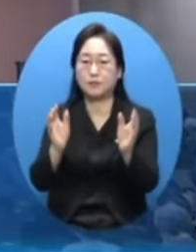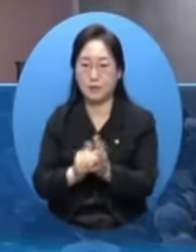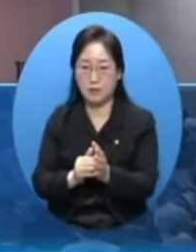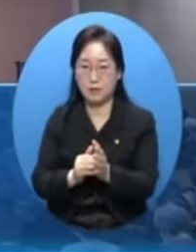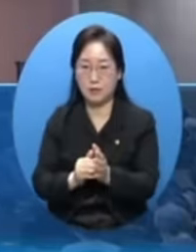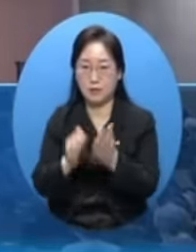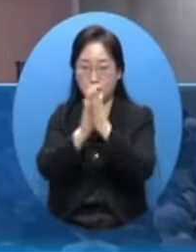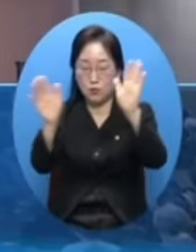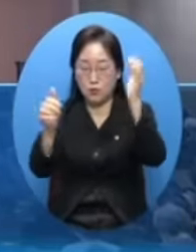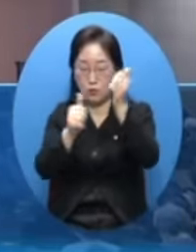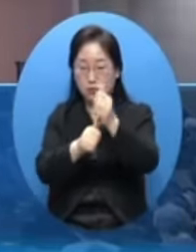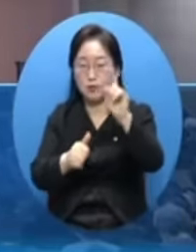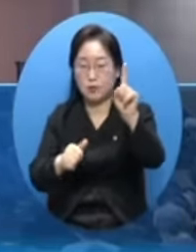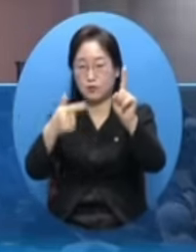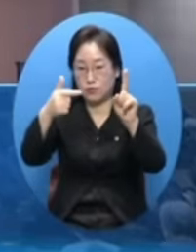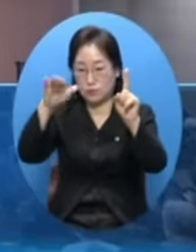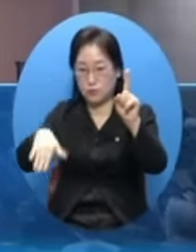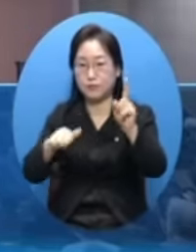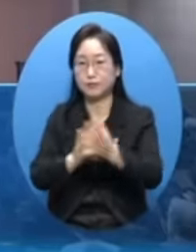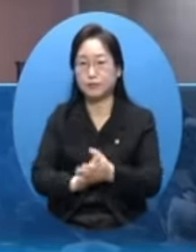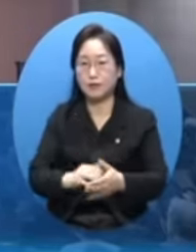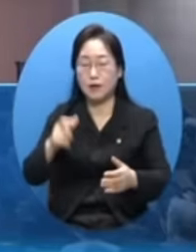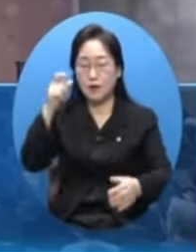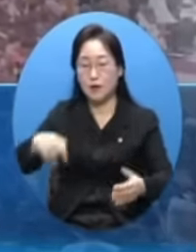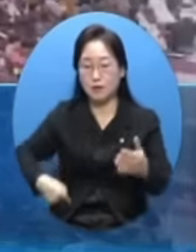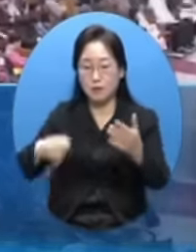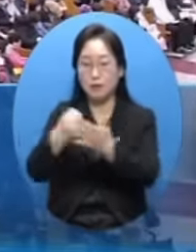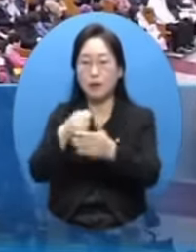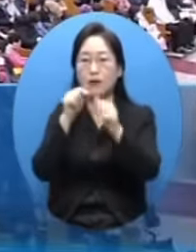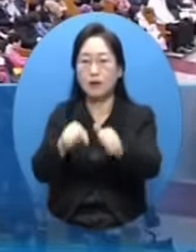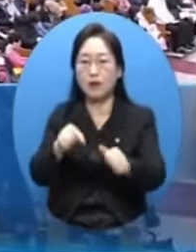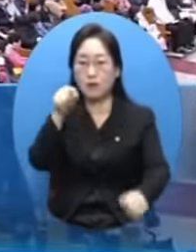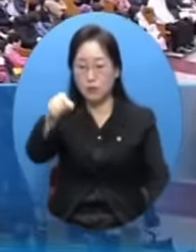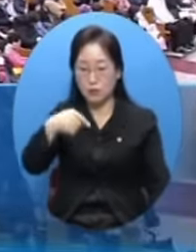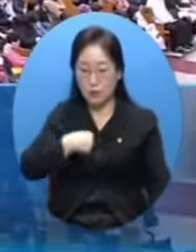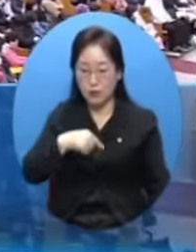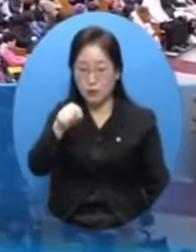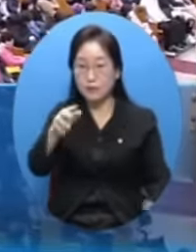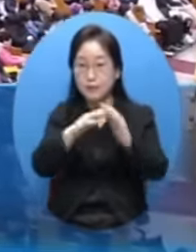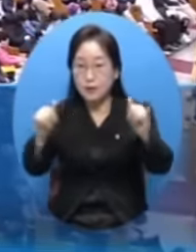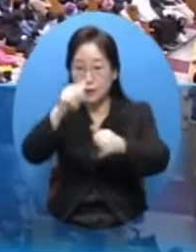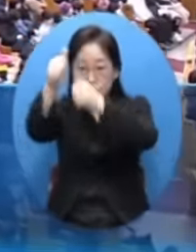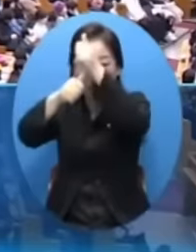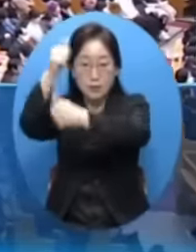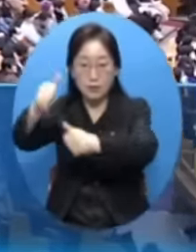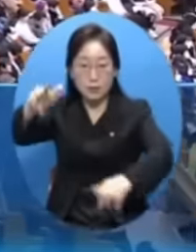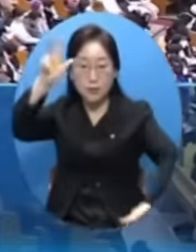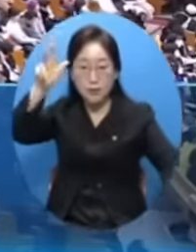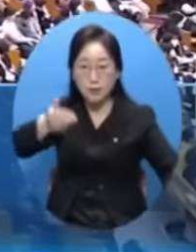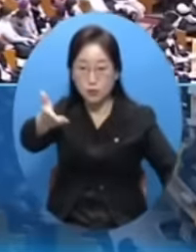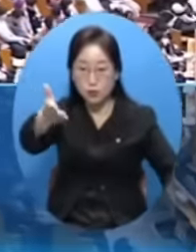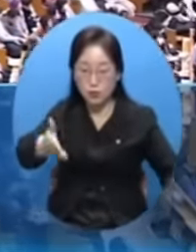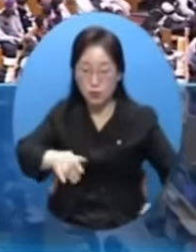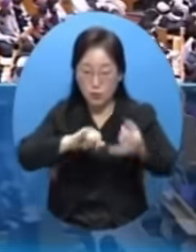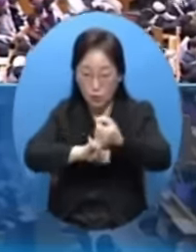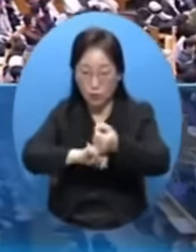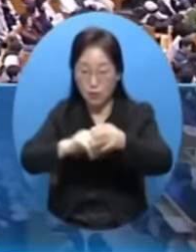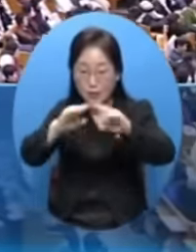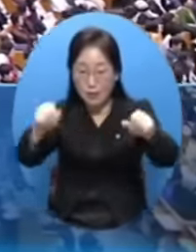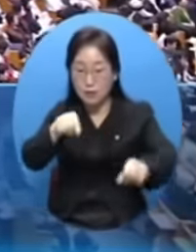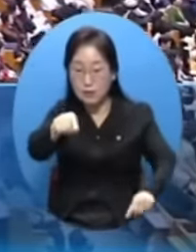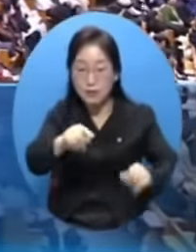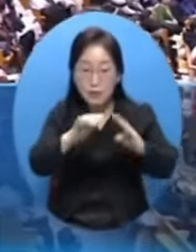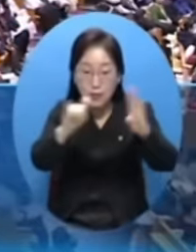요서 1장 6절 9절을 봉독합니다 강하고 담대 라 너는 내가 그들의 조장에게 맹세하여 그들에게 주리라 한 땅을이